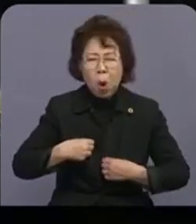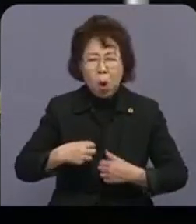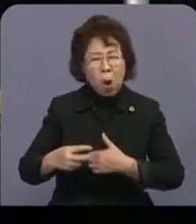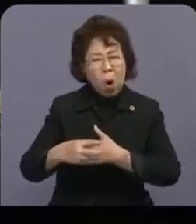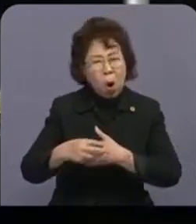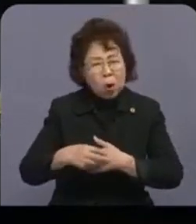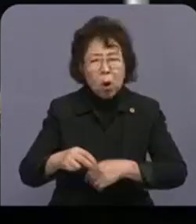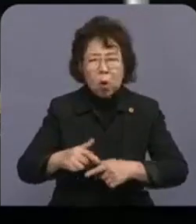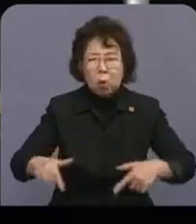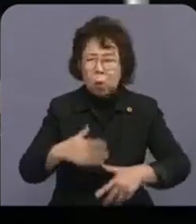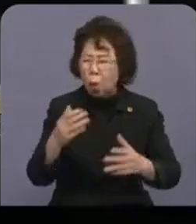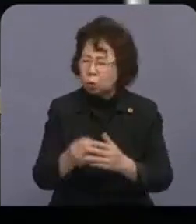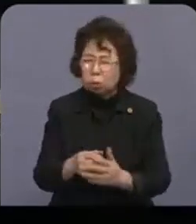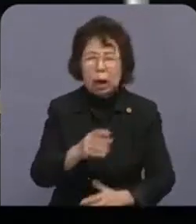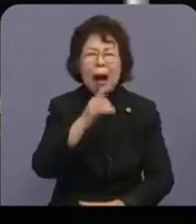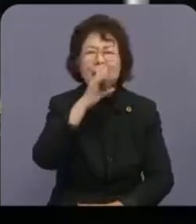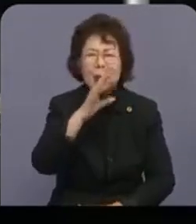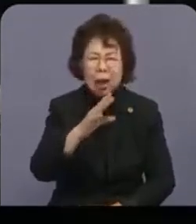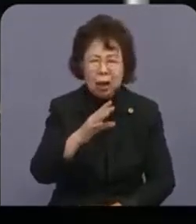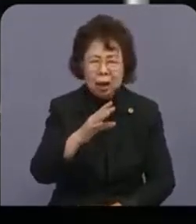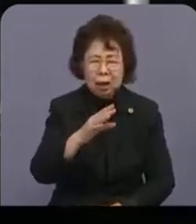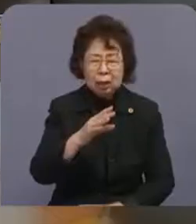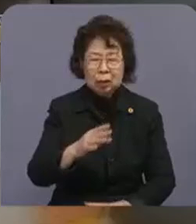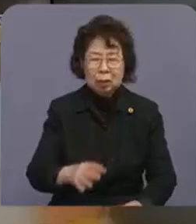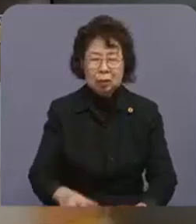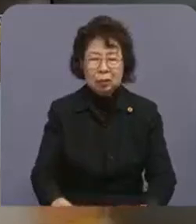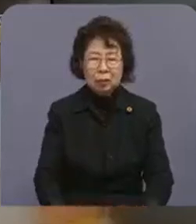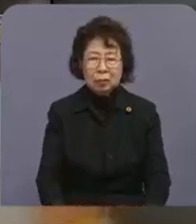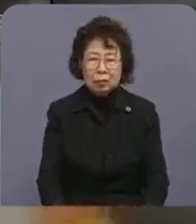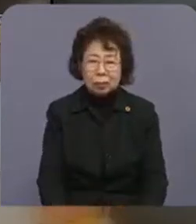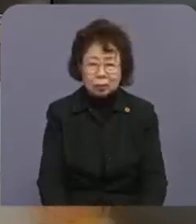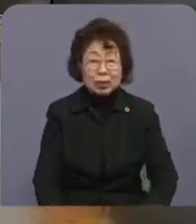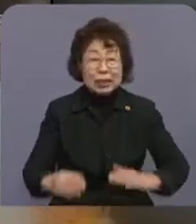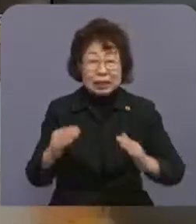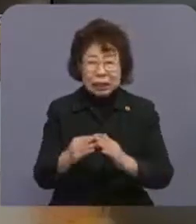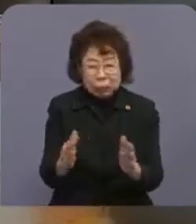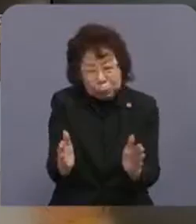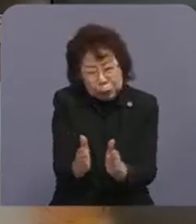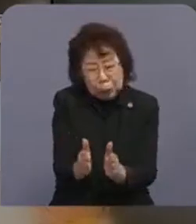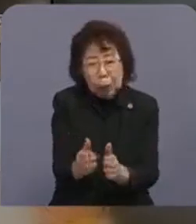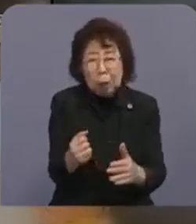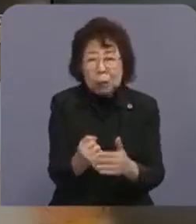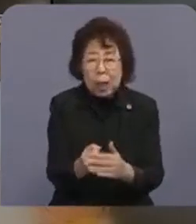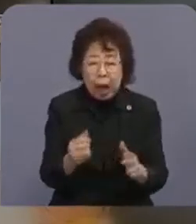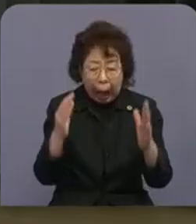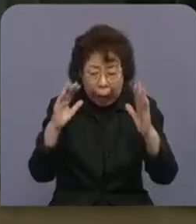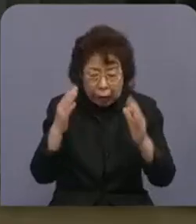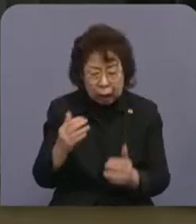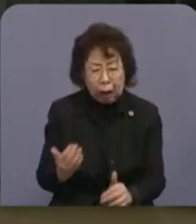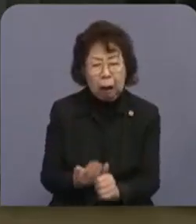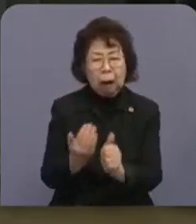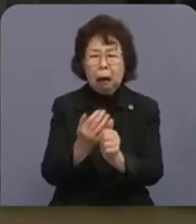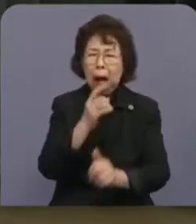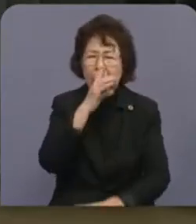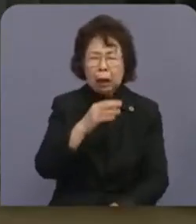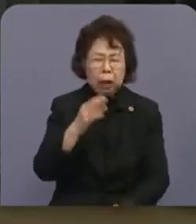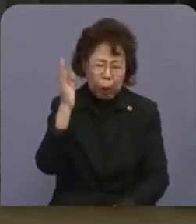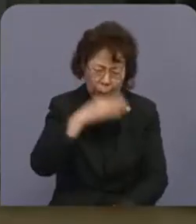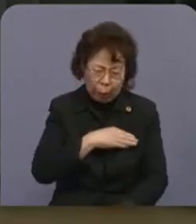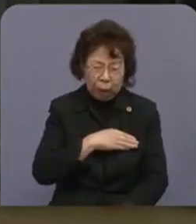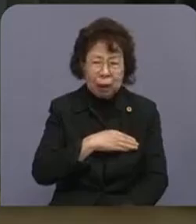교육이 다 그냥 허물어버리죠. 집이 비좁고 낡아 아이가 자라기에 열악한